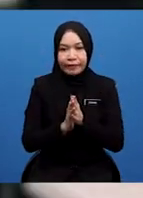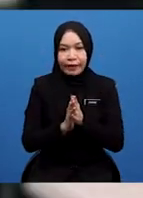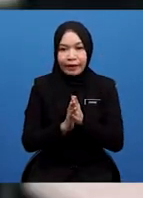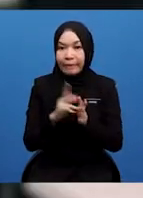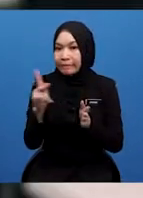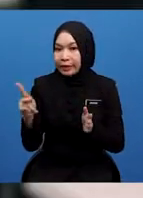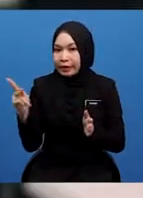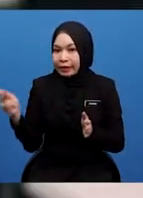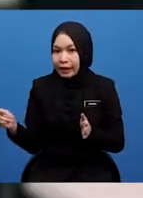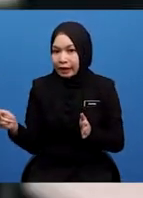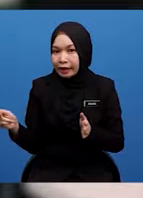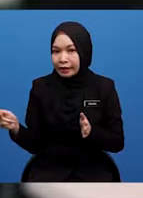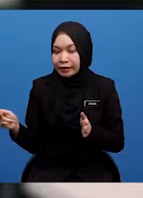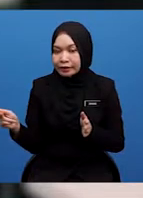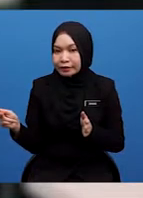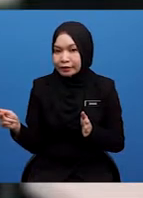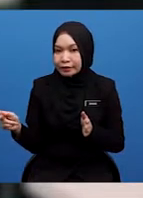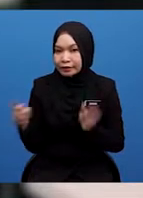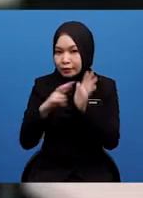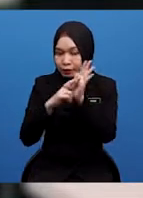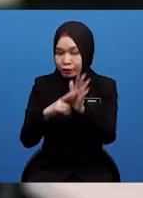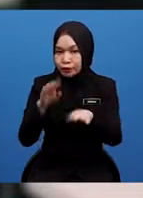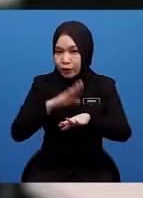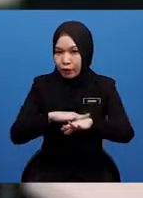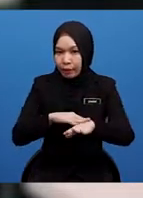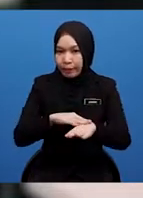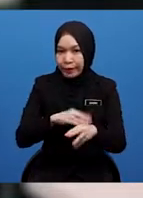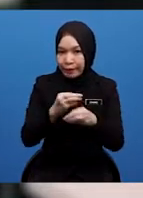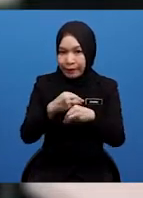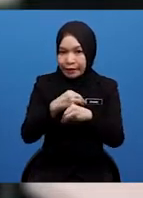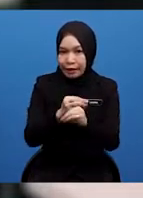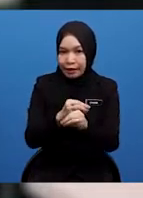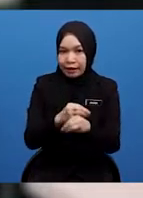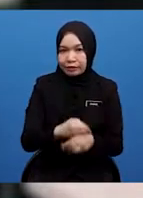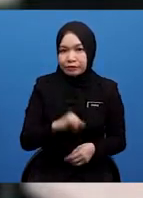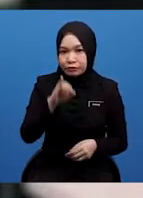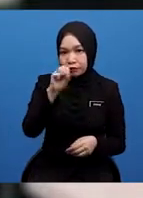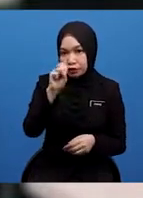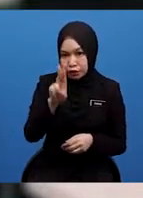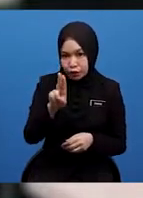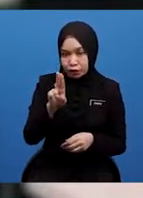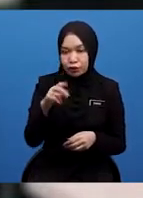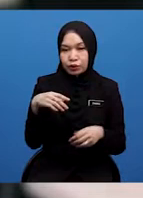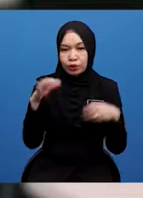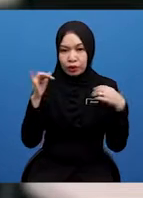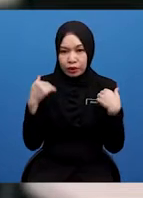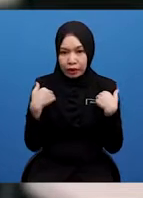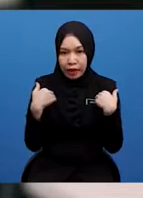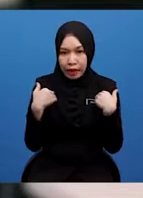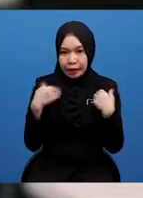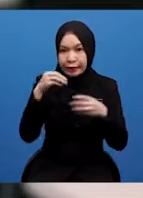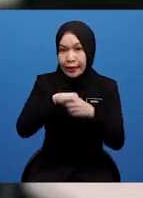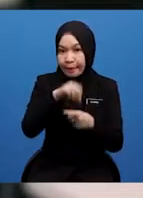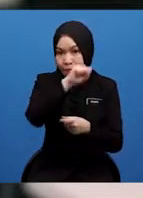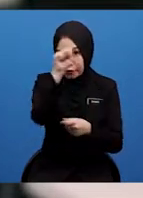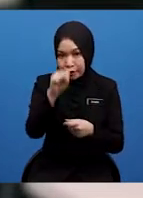Perkara pula merujuk kepada isu yang terdapat di dalam soalan. Isu kepada soalan